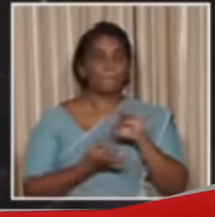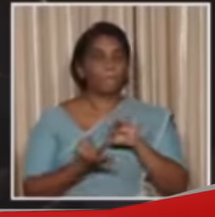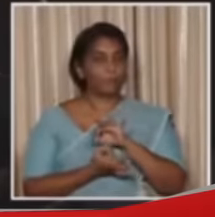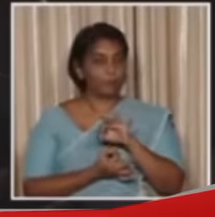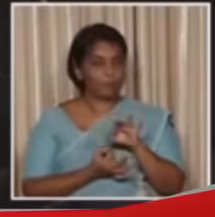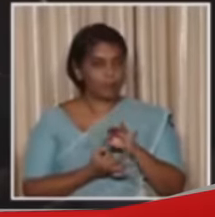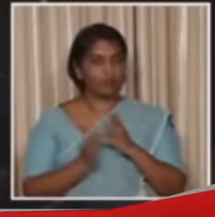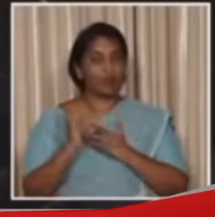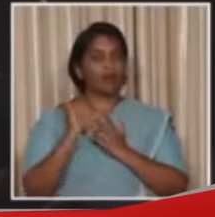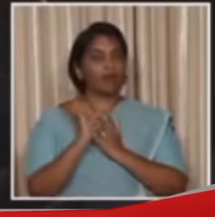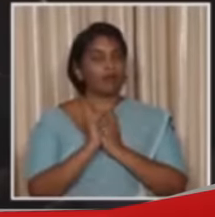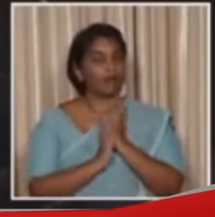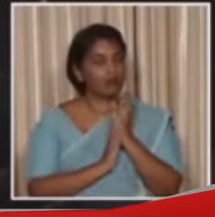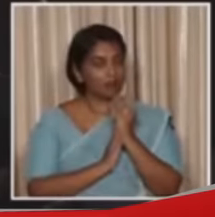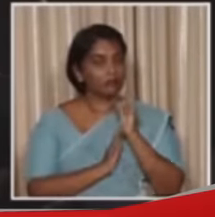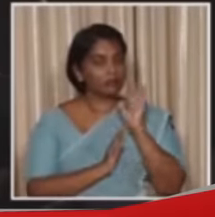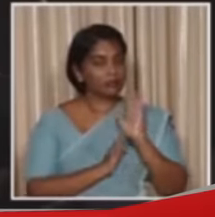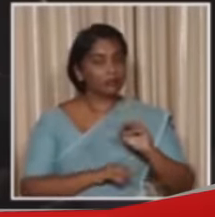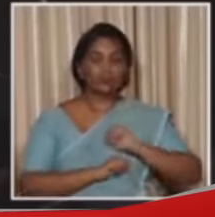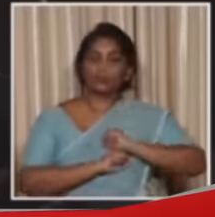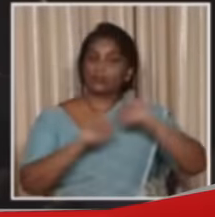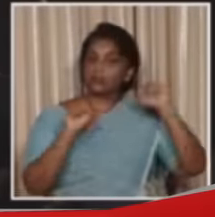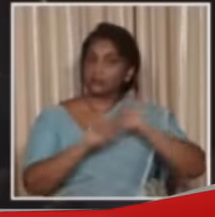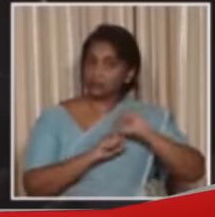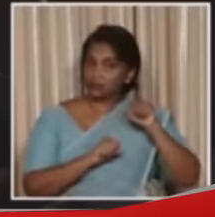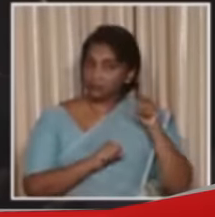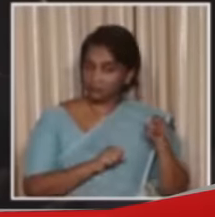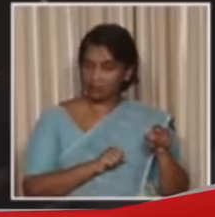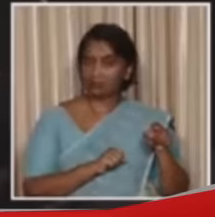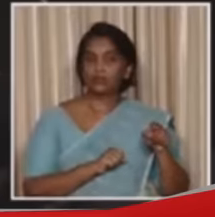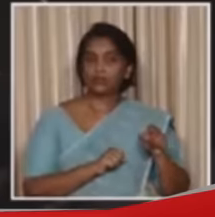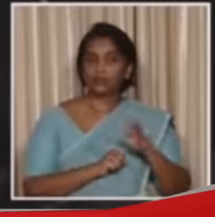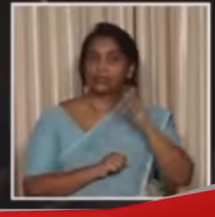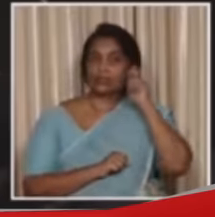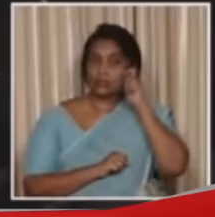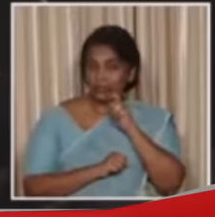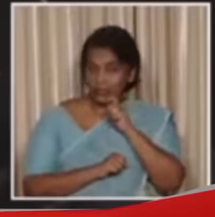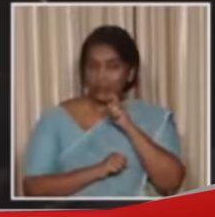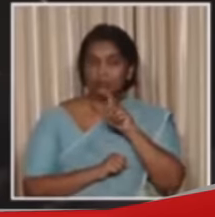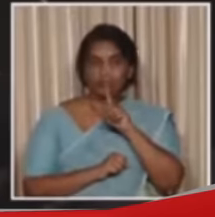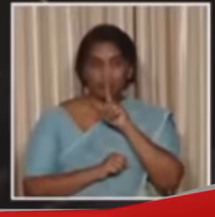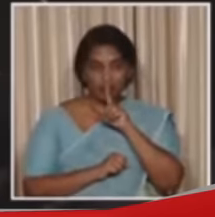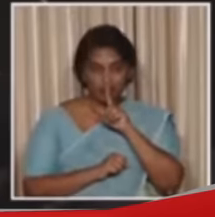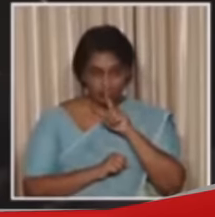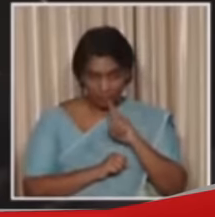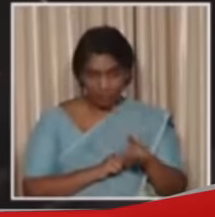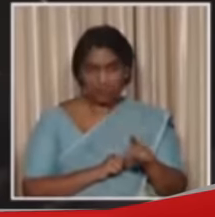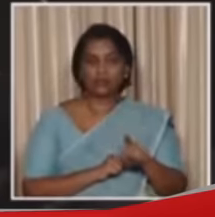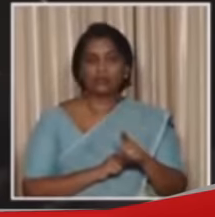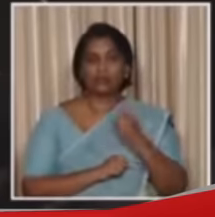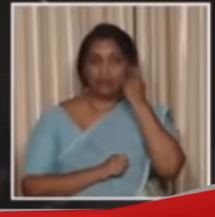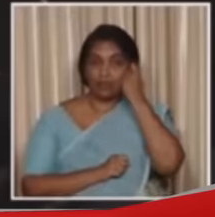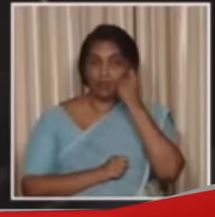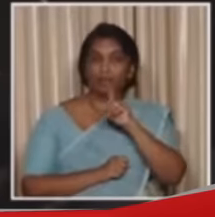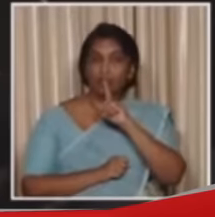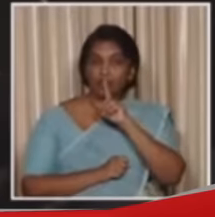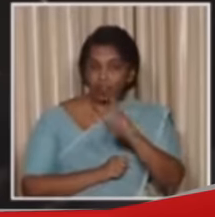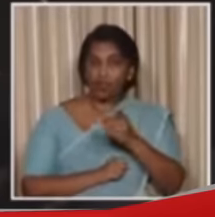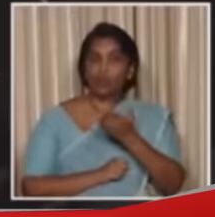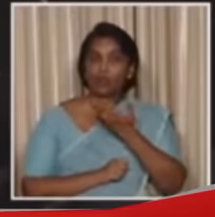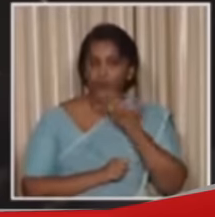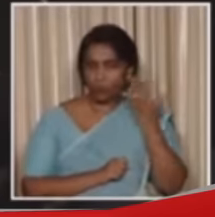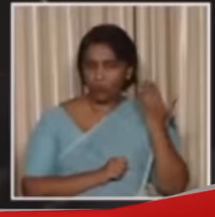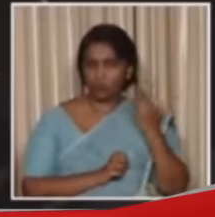ප්‍රජාතන්ත්‍රවාදී අයිතියක් වෙනුවෙන් උද්ඝෝෂණය කරන අයට ත්‍රස්තවාදීන් ලෙස සලකන්න කියලා යෝජනා කරන්නත් පුළුවන්